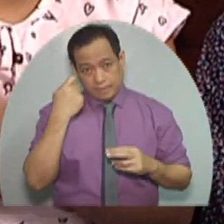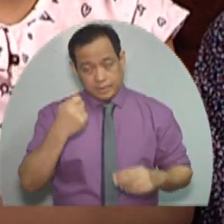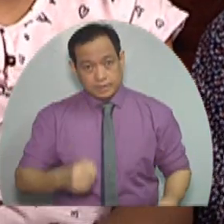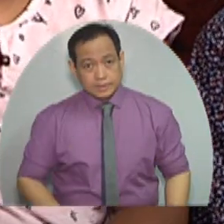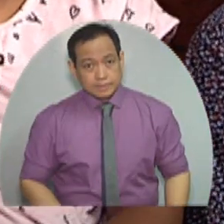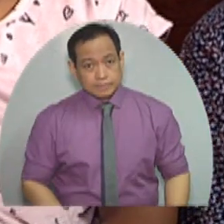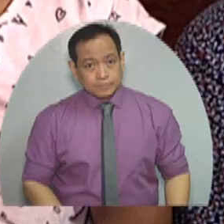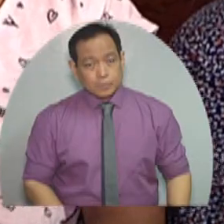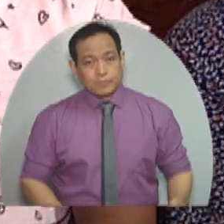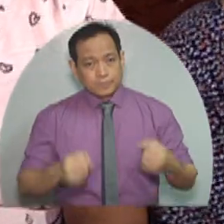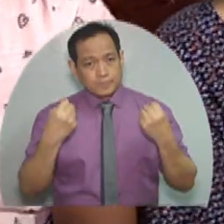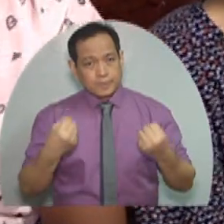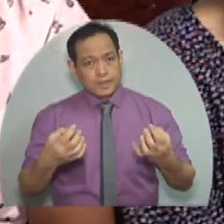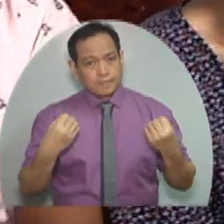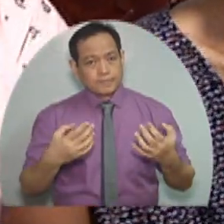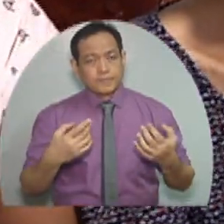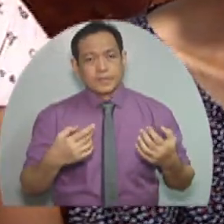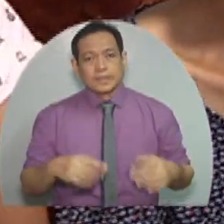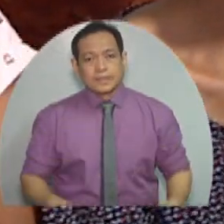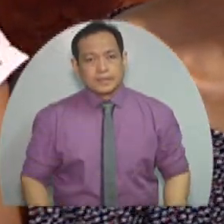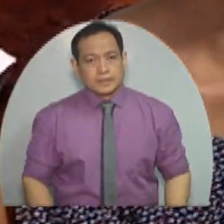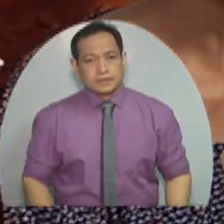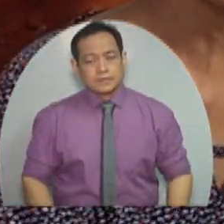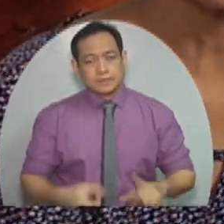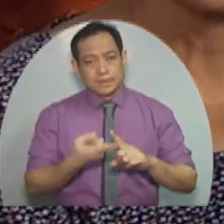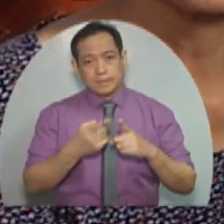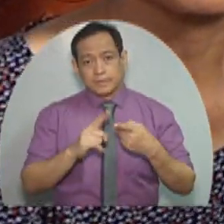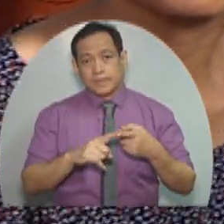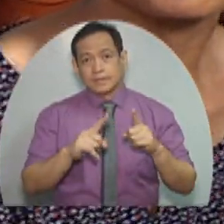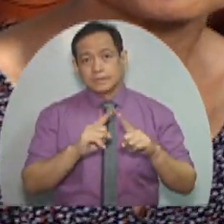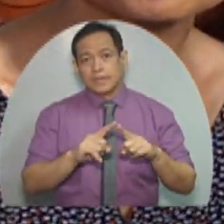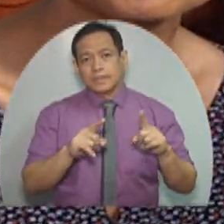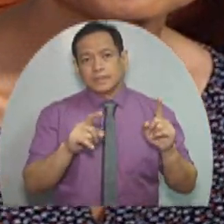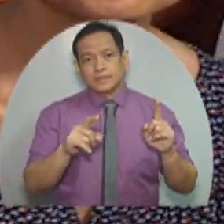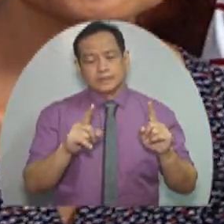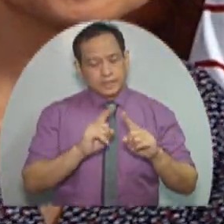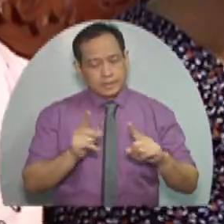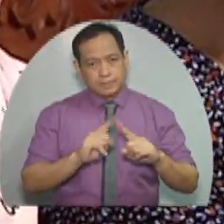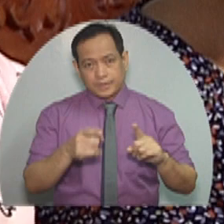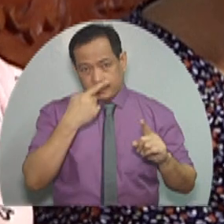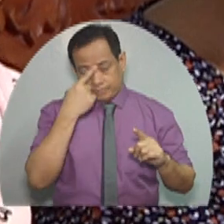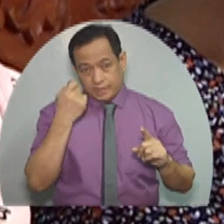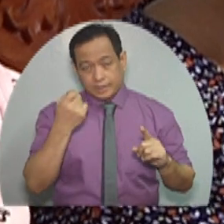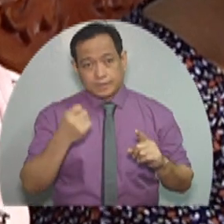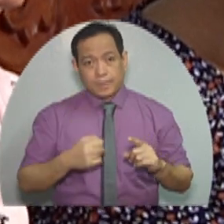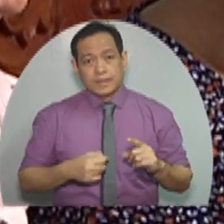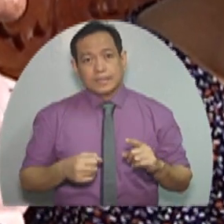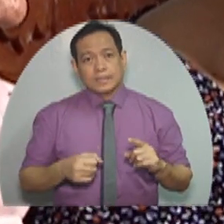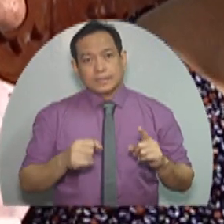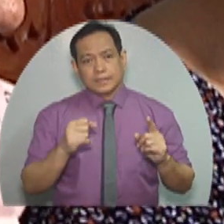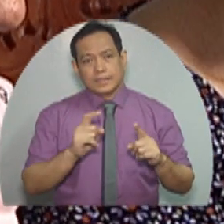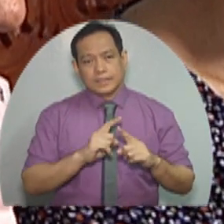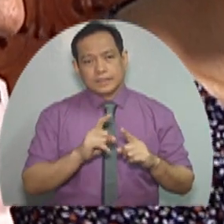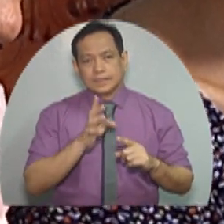po, marami naman po kaming, marami naman akong kaibigan pero iba po sila kasi iba din po yung kwan nila,